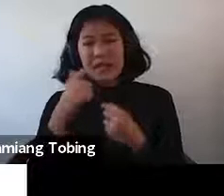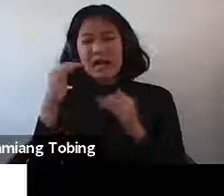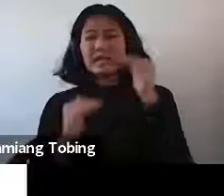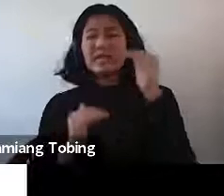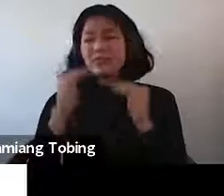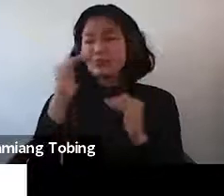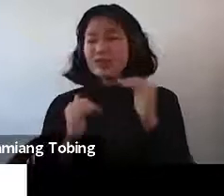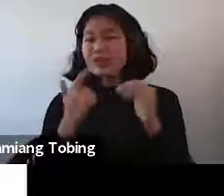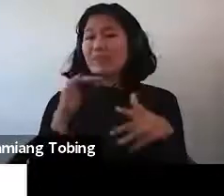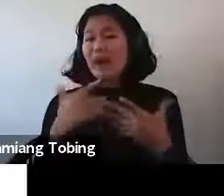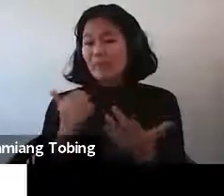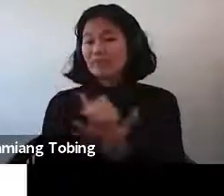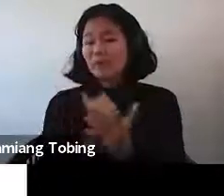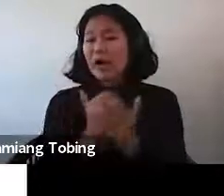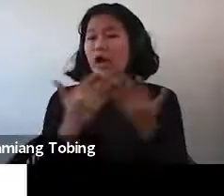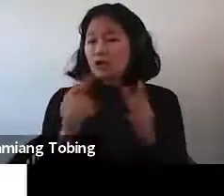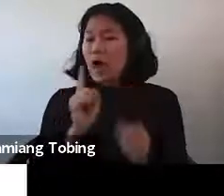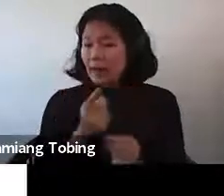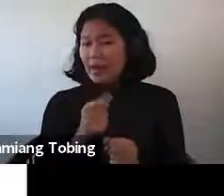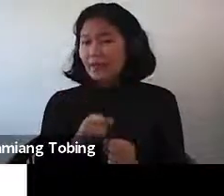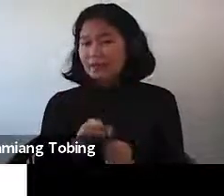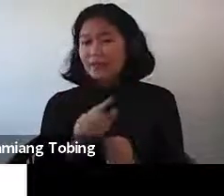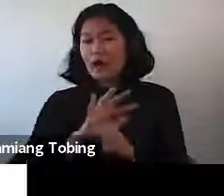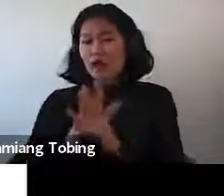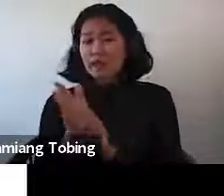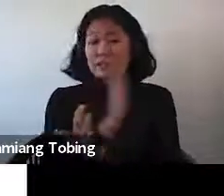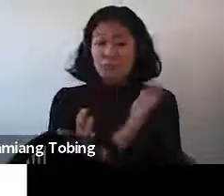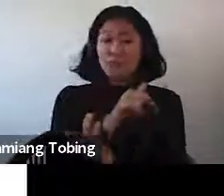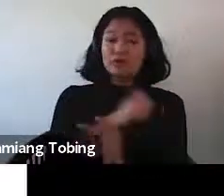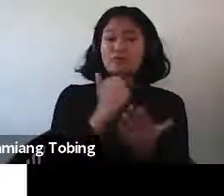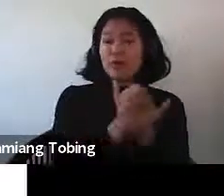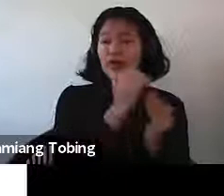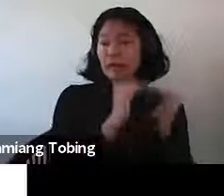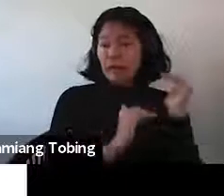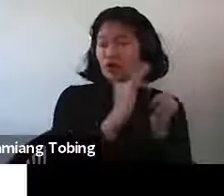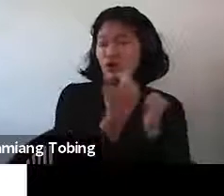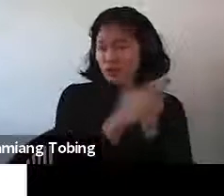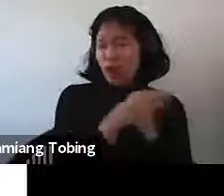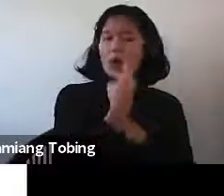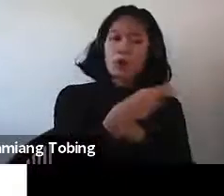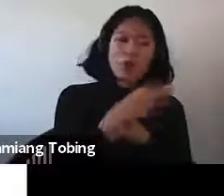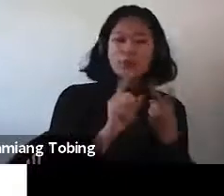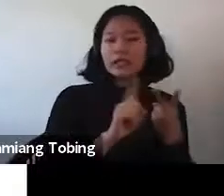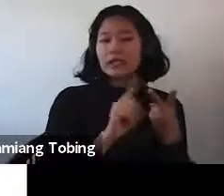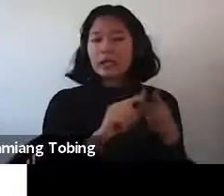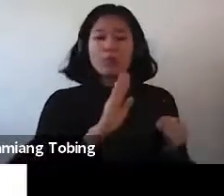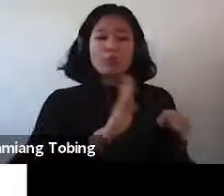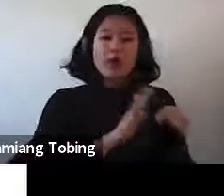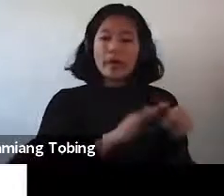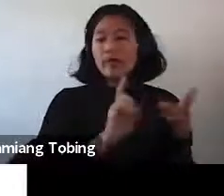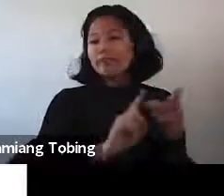yang sudah ada sebelum COVID ya, ketimpangan struktural dari bidang ekonomi, bidang kultural,